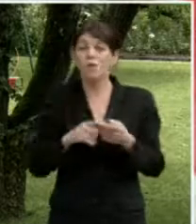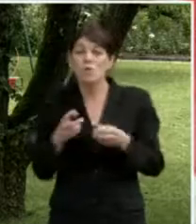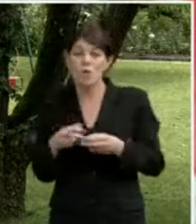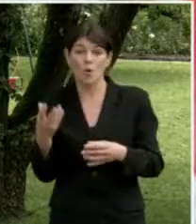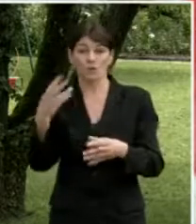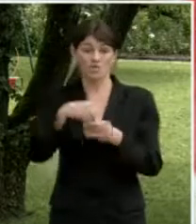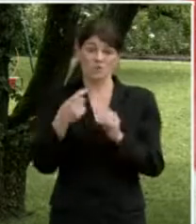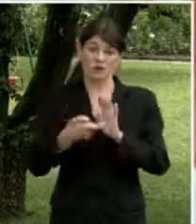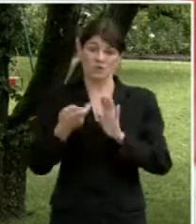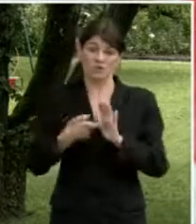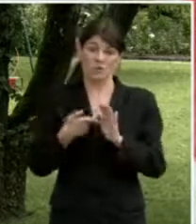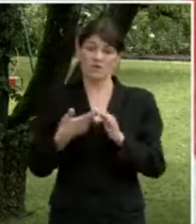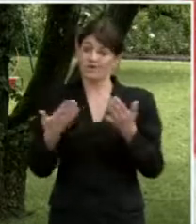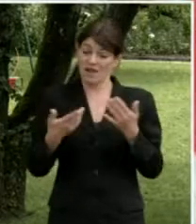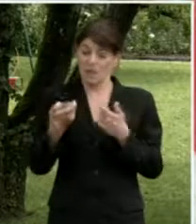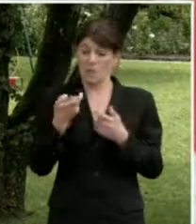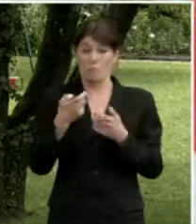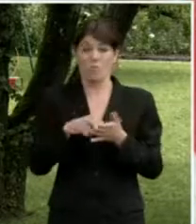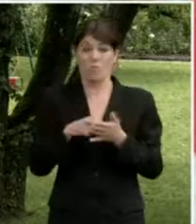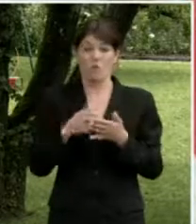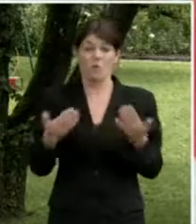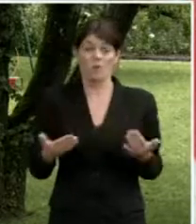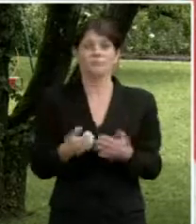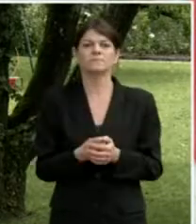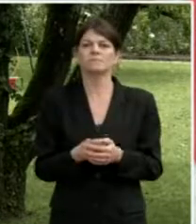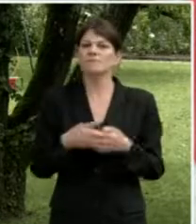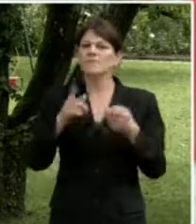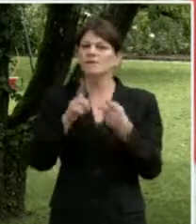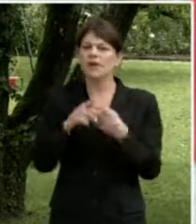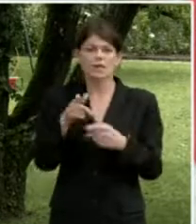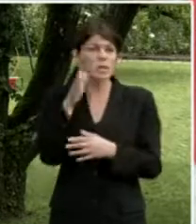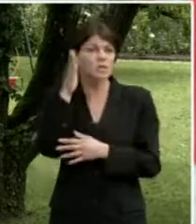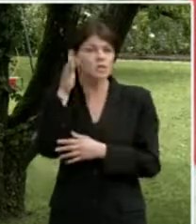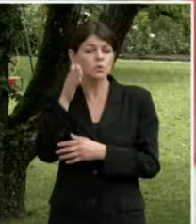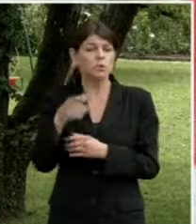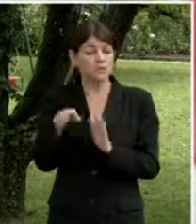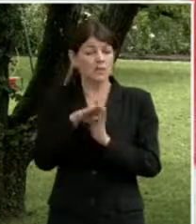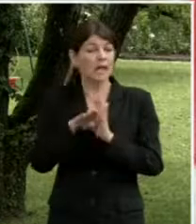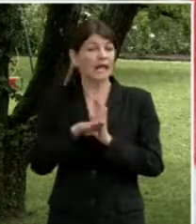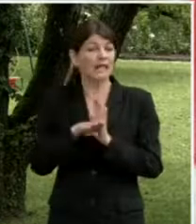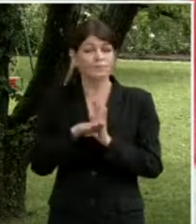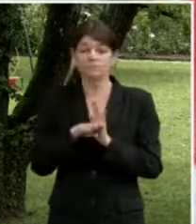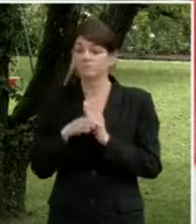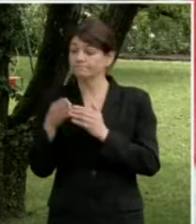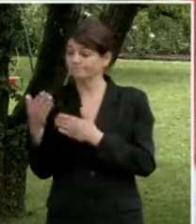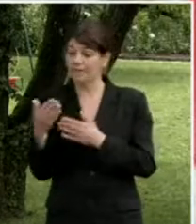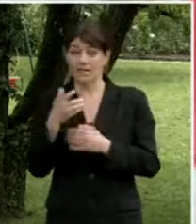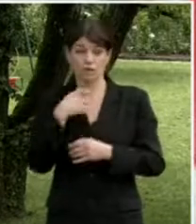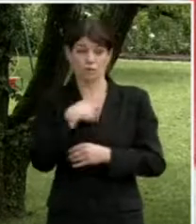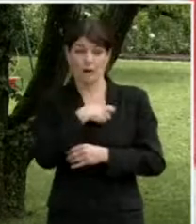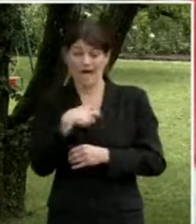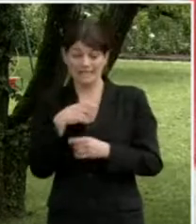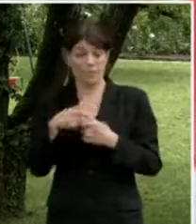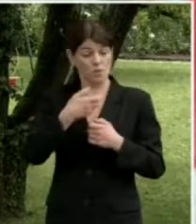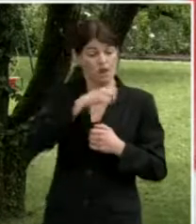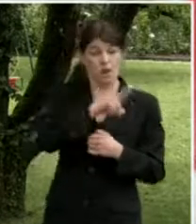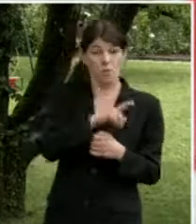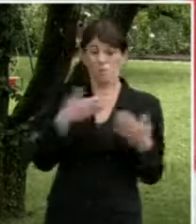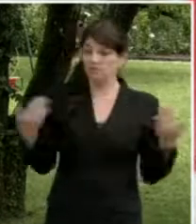Herausforderung könnte für uns dann entstehen, wenn sich die zukünftigen Regelungen zwischen der Schweiz und der